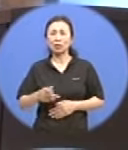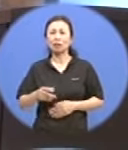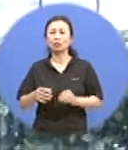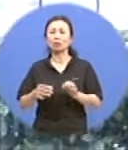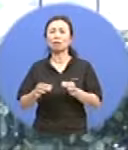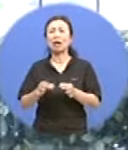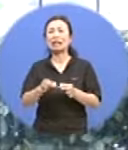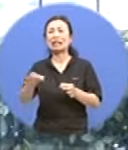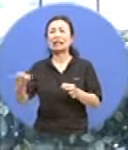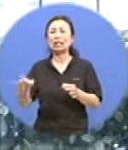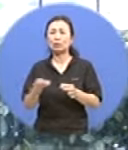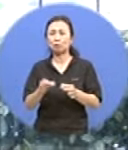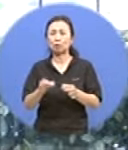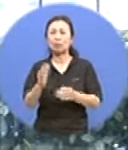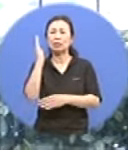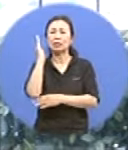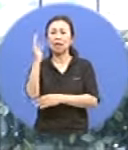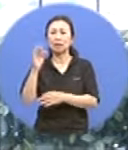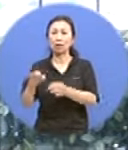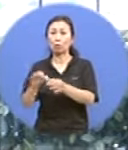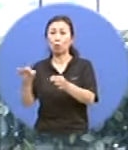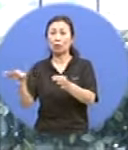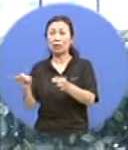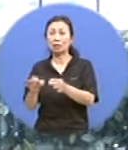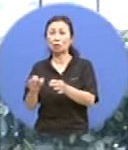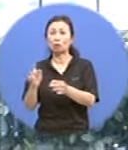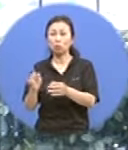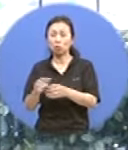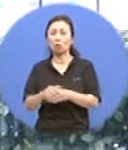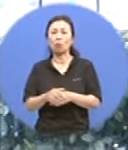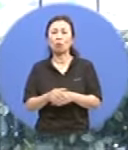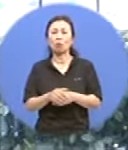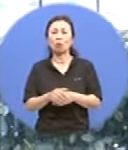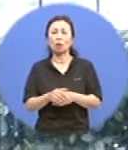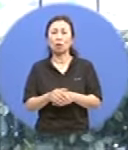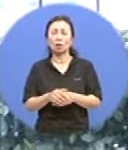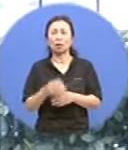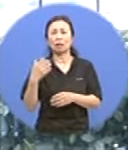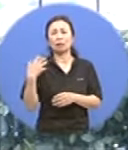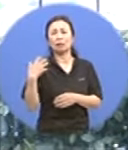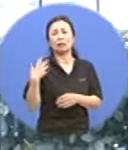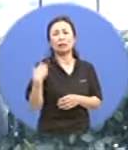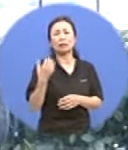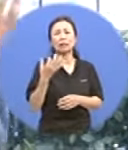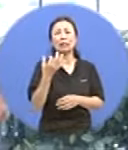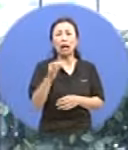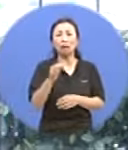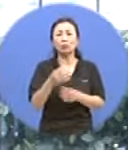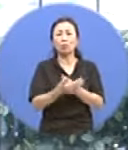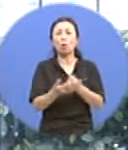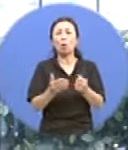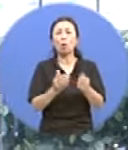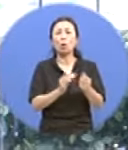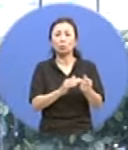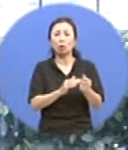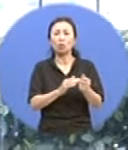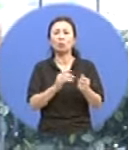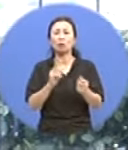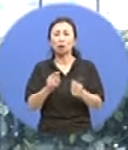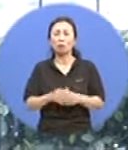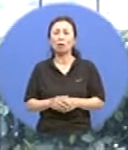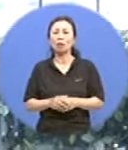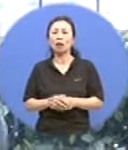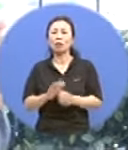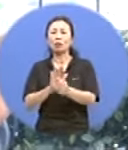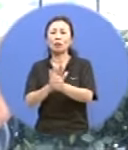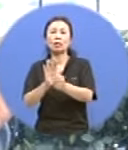ども、政策金融と、それから債務保証ですね、それは国の仕掛けでもありますけど、そ